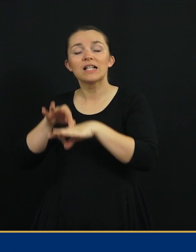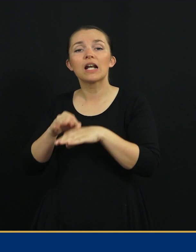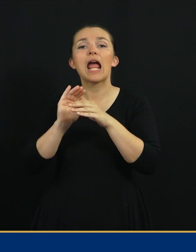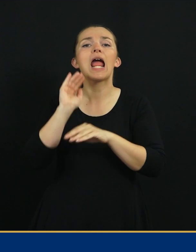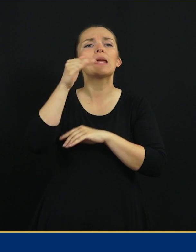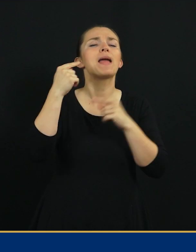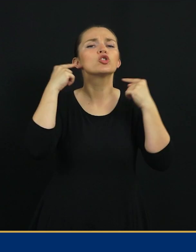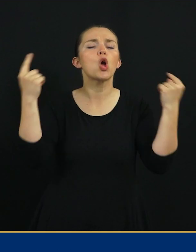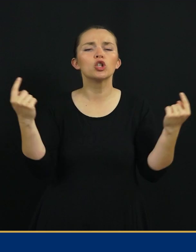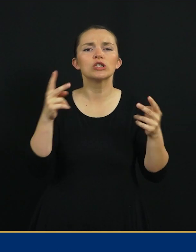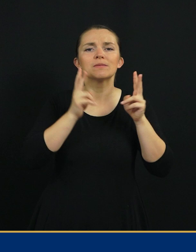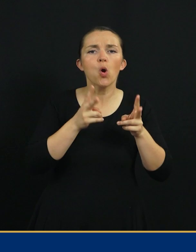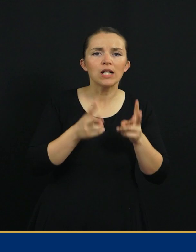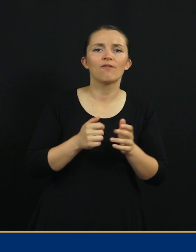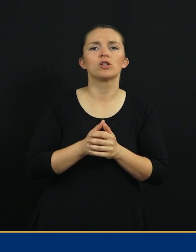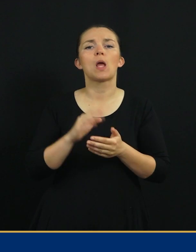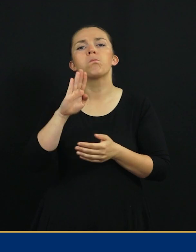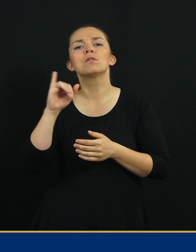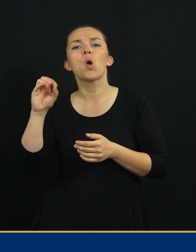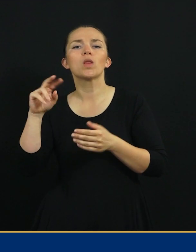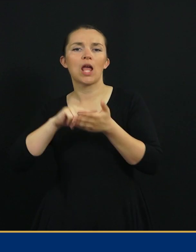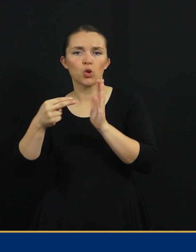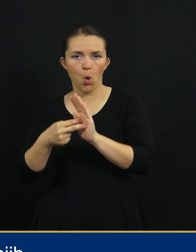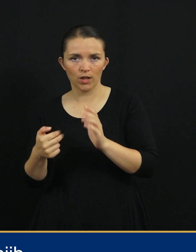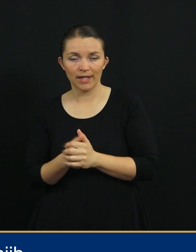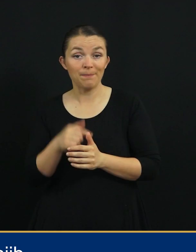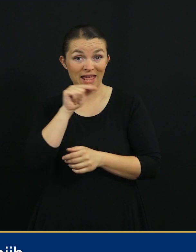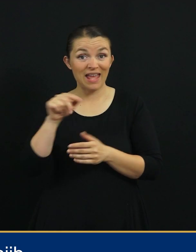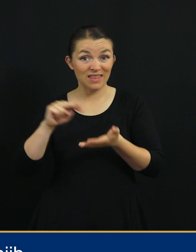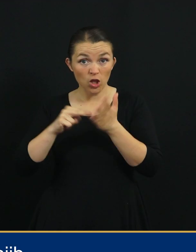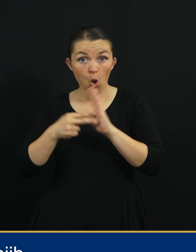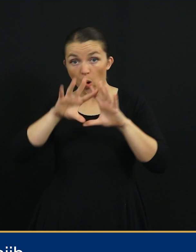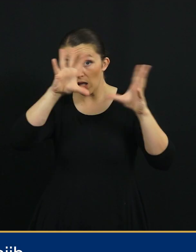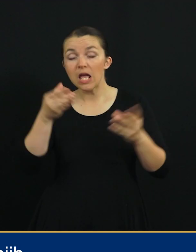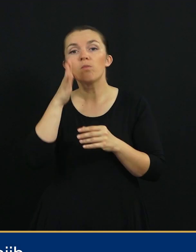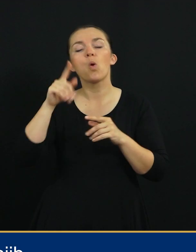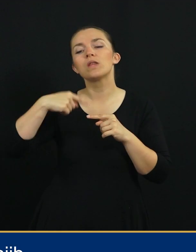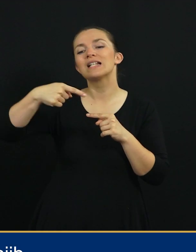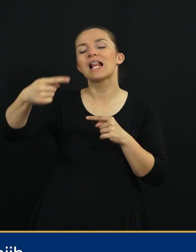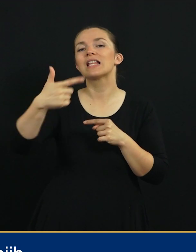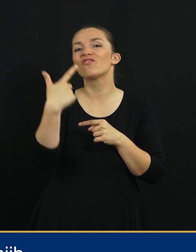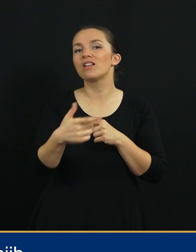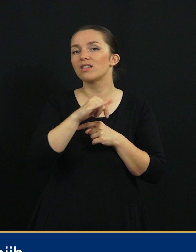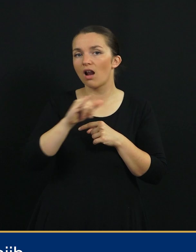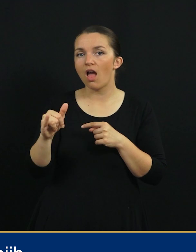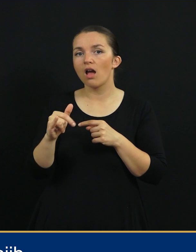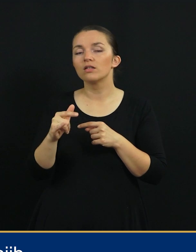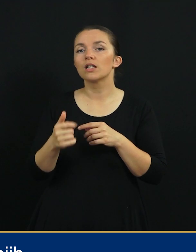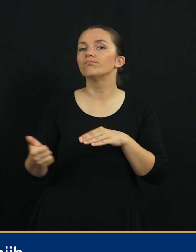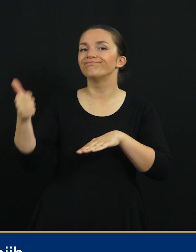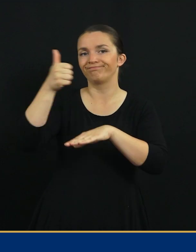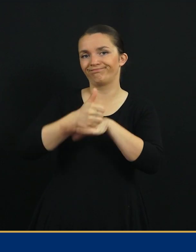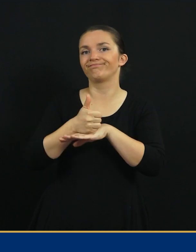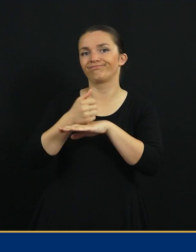hipersoničnih zmogljivosti biotehnologije. Te tehnologije bodo v naslednjih 20 letih